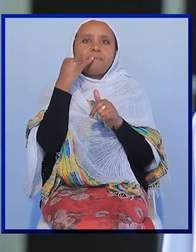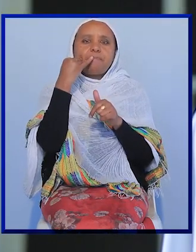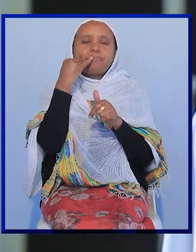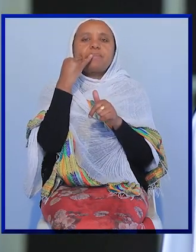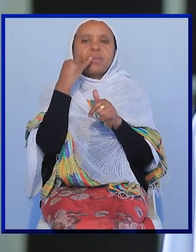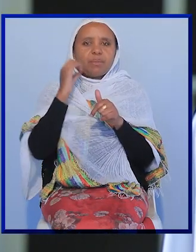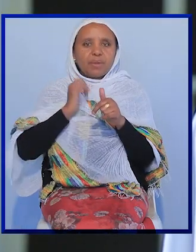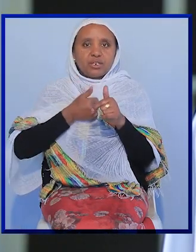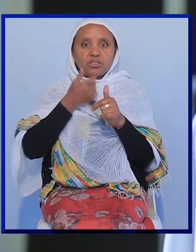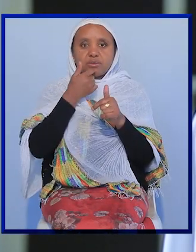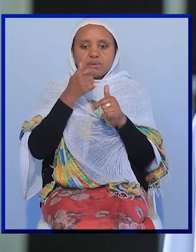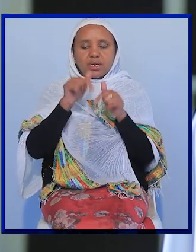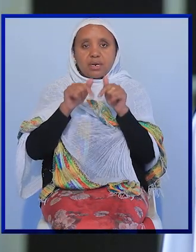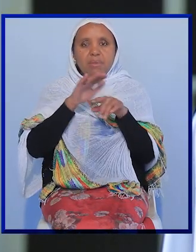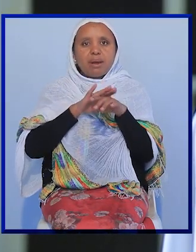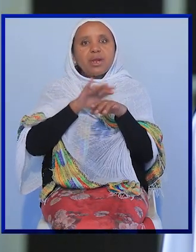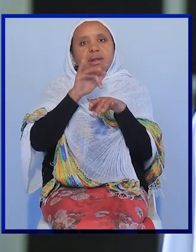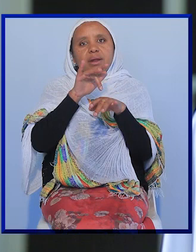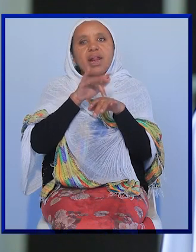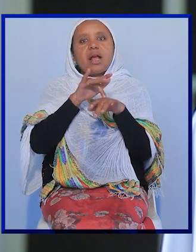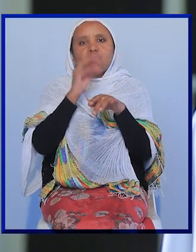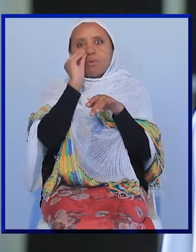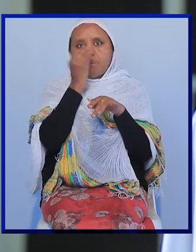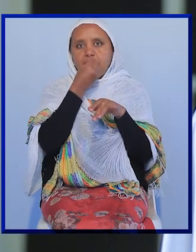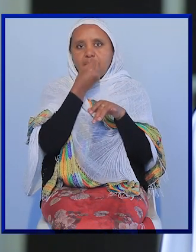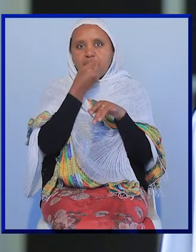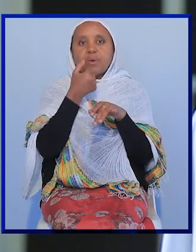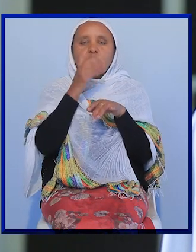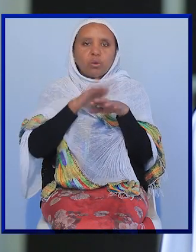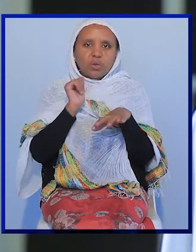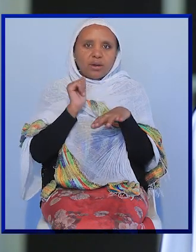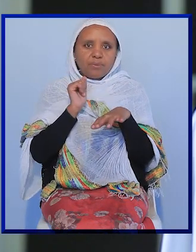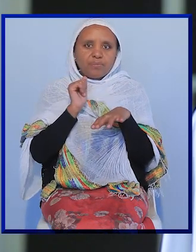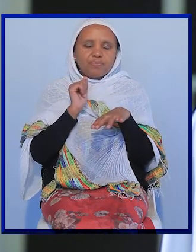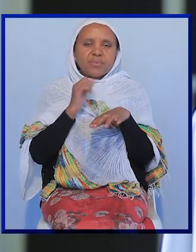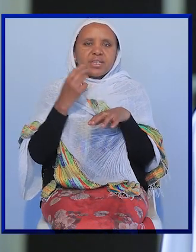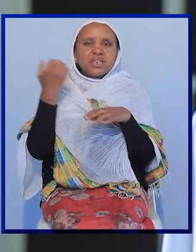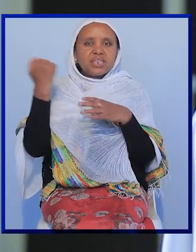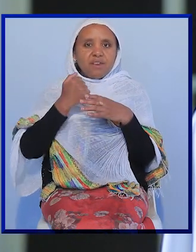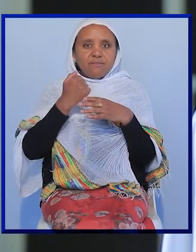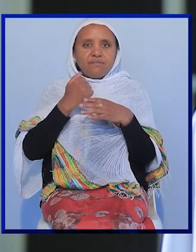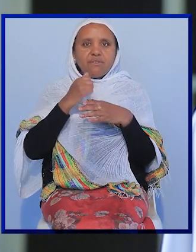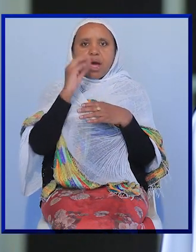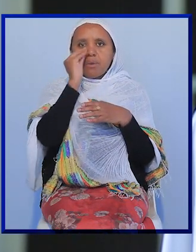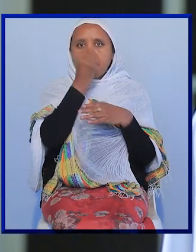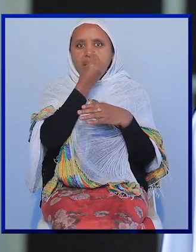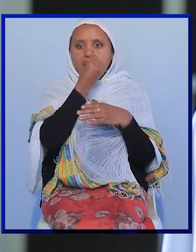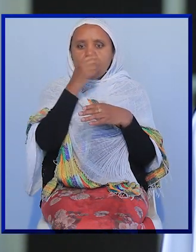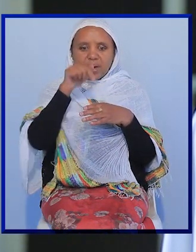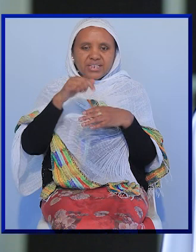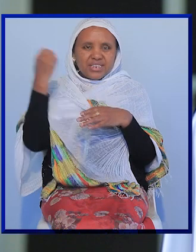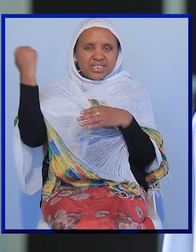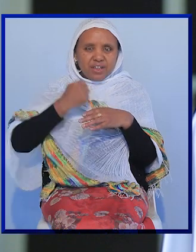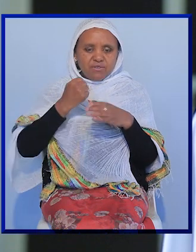ስሊፐር ብለው ጠሩት። ስወርድ የሚሉት አለ። ማነው ስወርድ ሊሊ የሚሉት ሰይፍ አበባ ብለው የሚገልጹት አሉ። ሰይፍ በነፍሲ